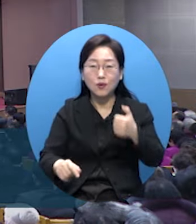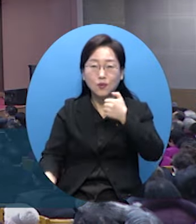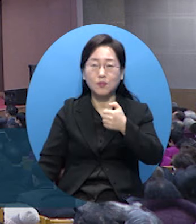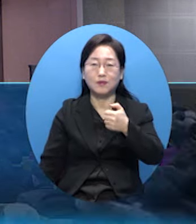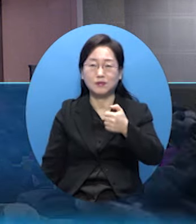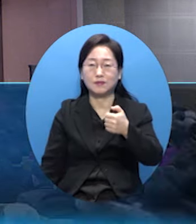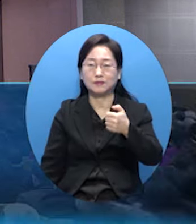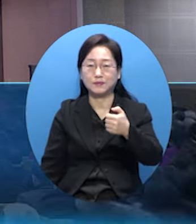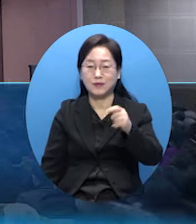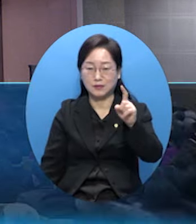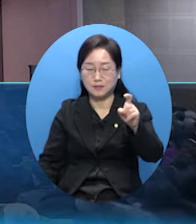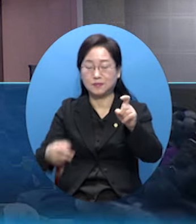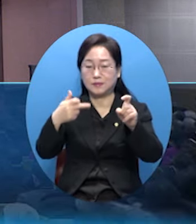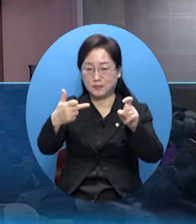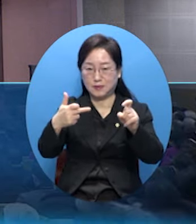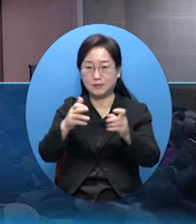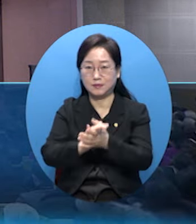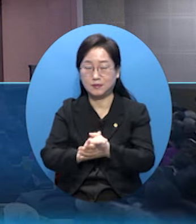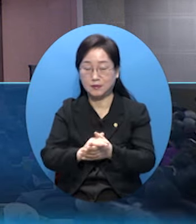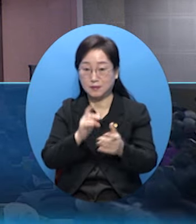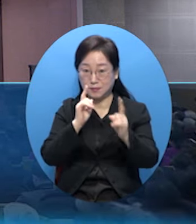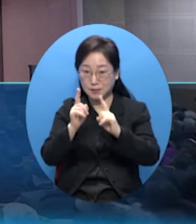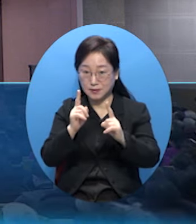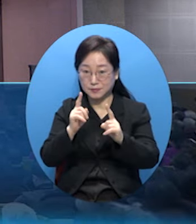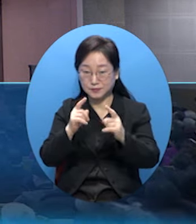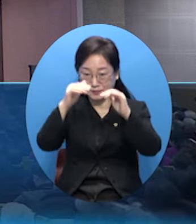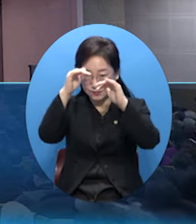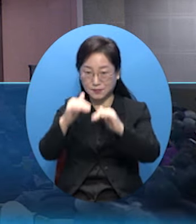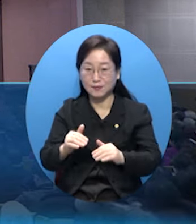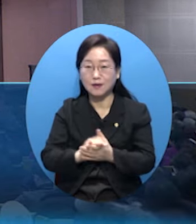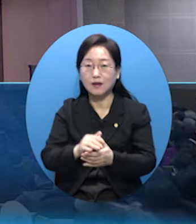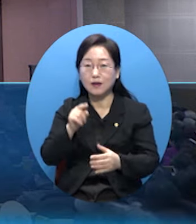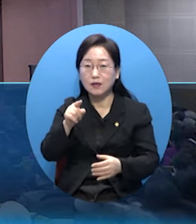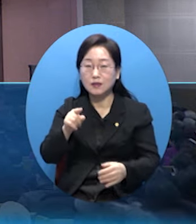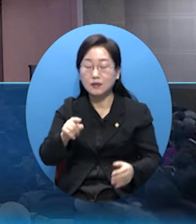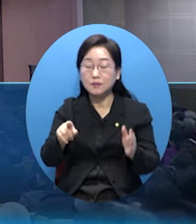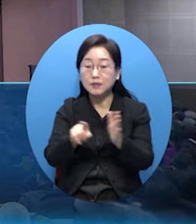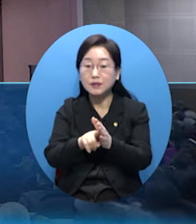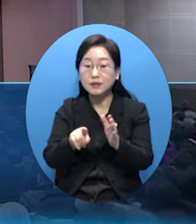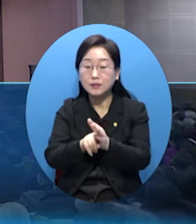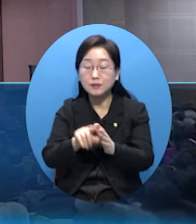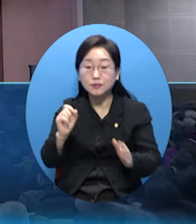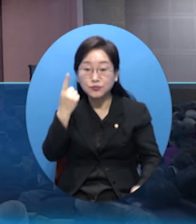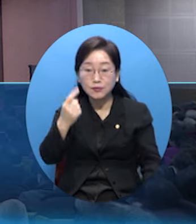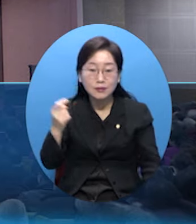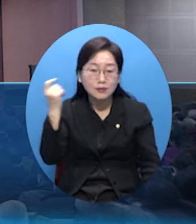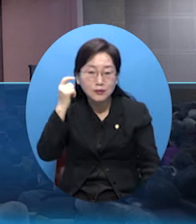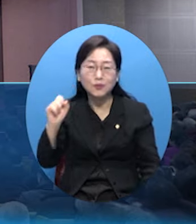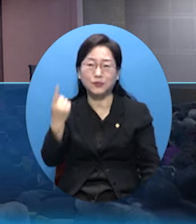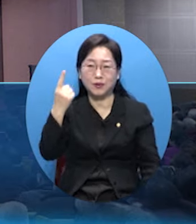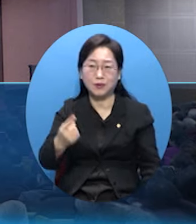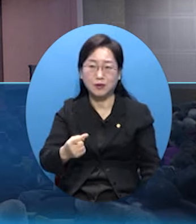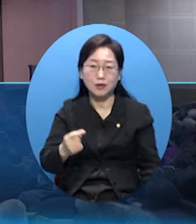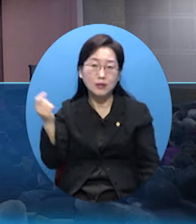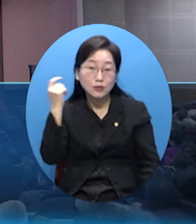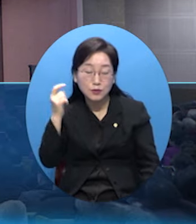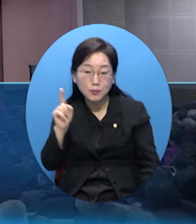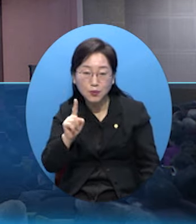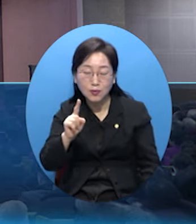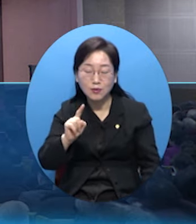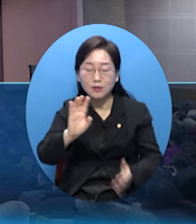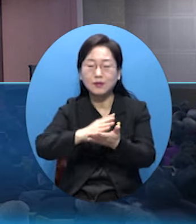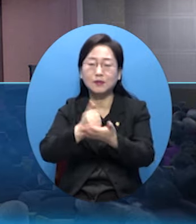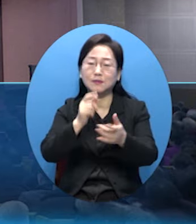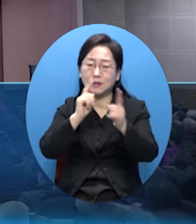10절에 이와 같은 말씀이 나옵니다. 그러면 믿음은 들음에서 나며 들음은 그리스도의